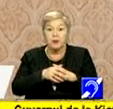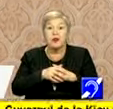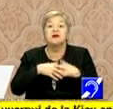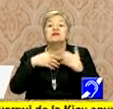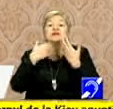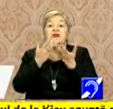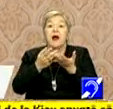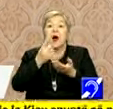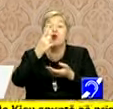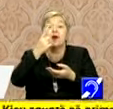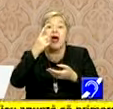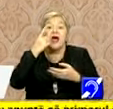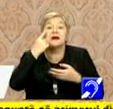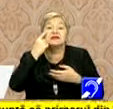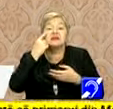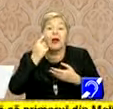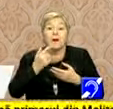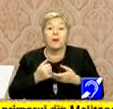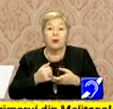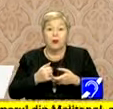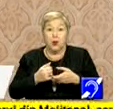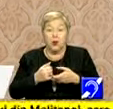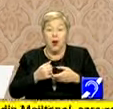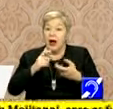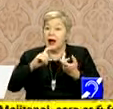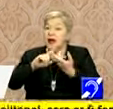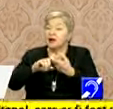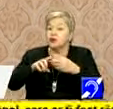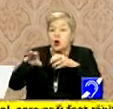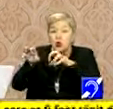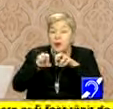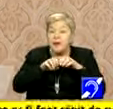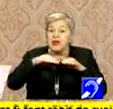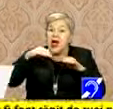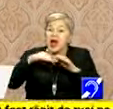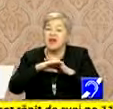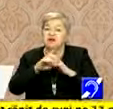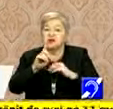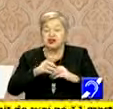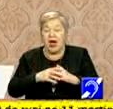un exemplu, să fie un exemplu în ceea ce privește primirea refugiaților.